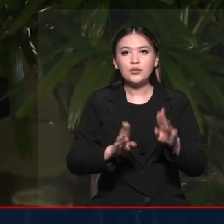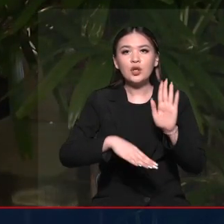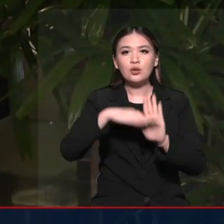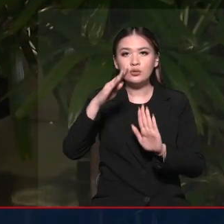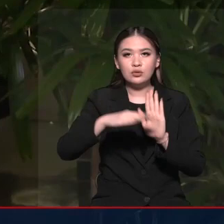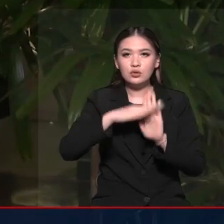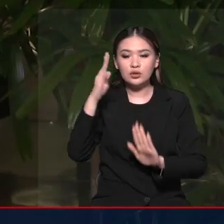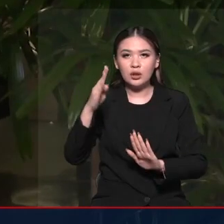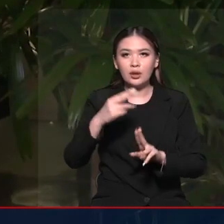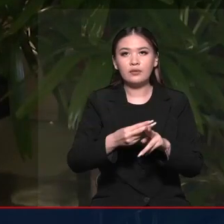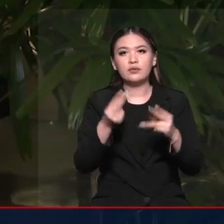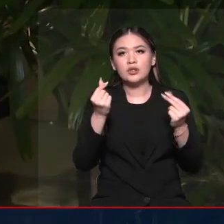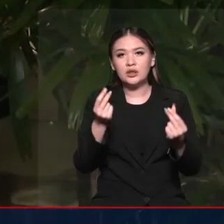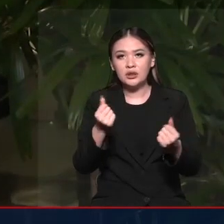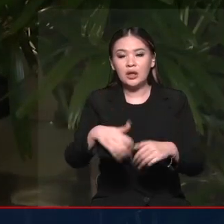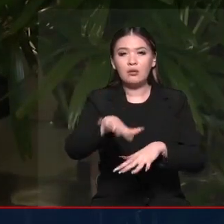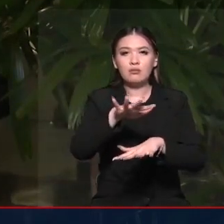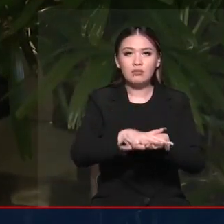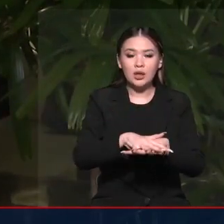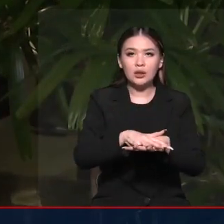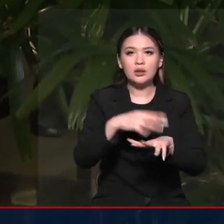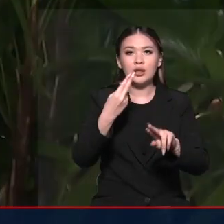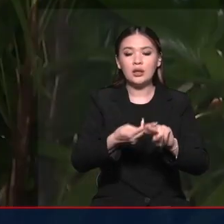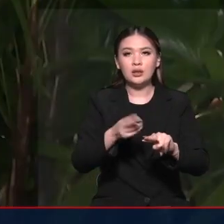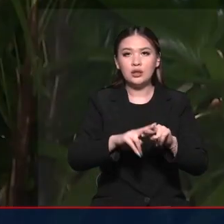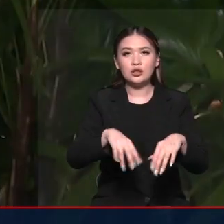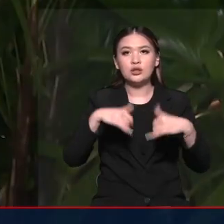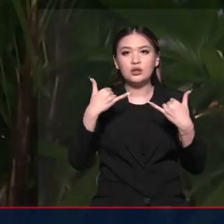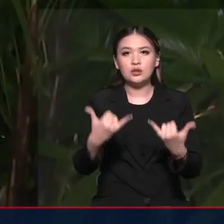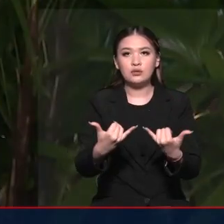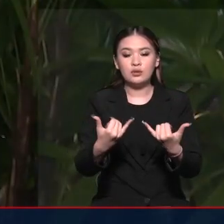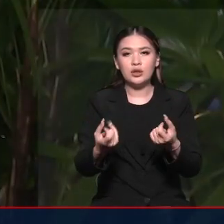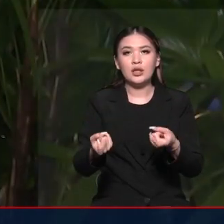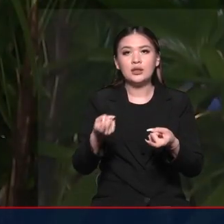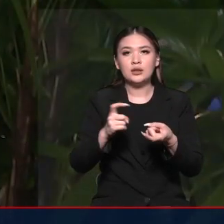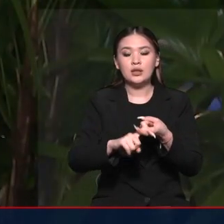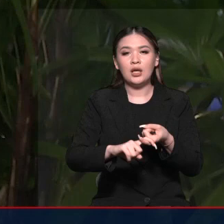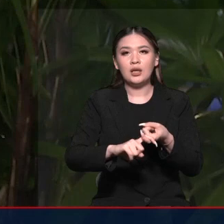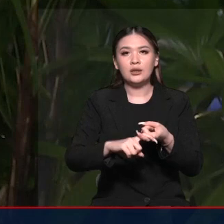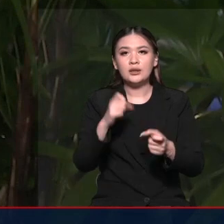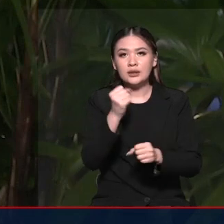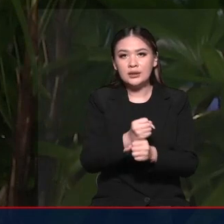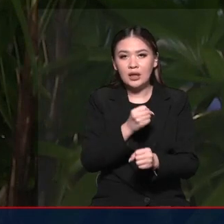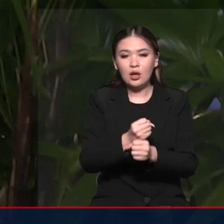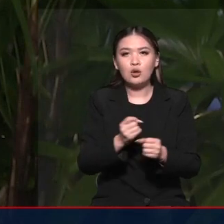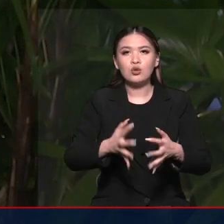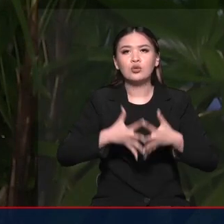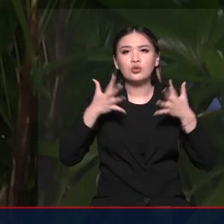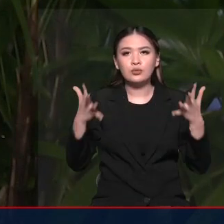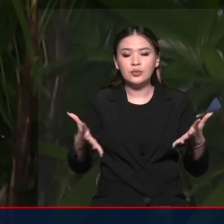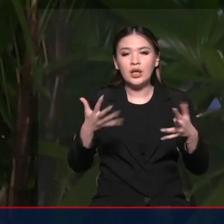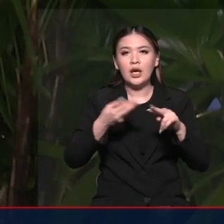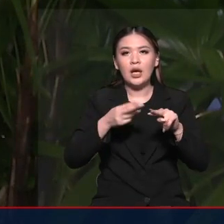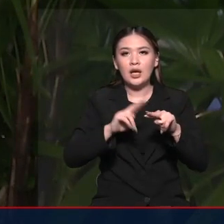IT-коммерция, это финансовый банкинг, это сегодня формирование крупных технологических